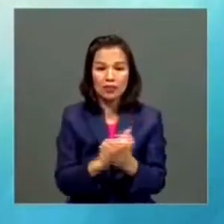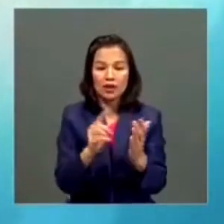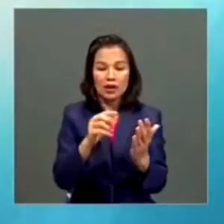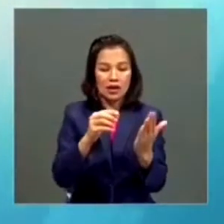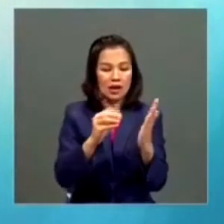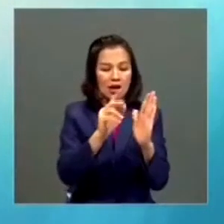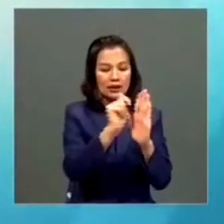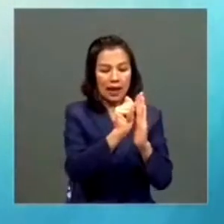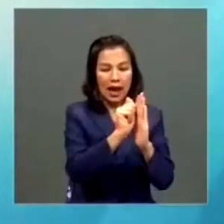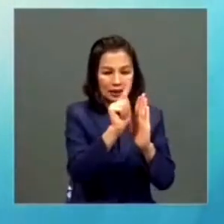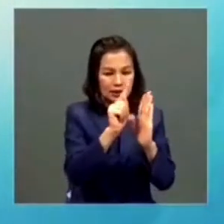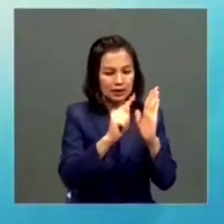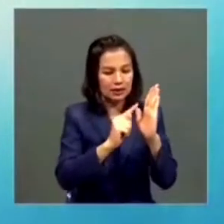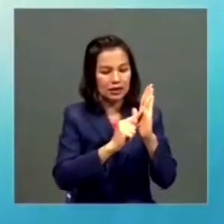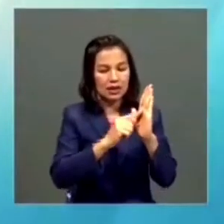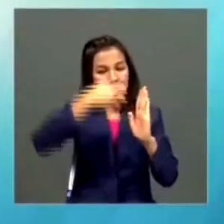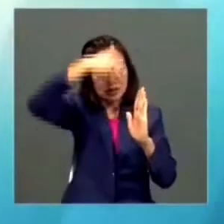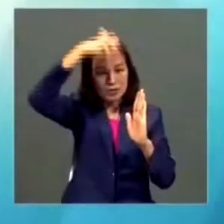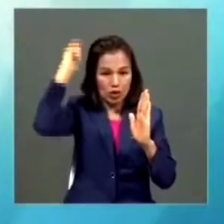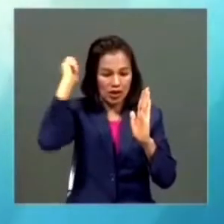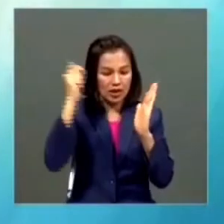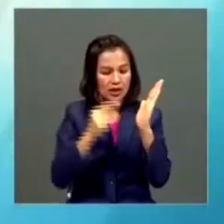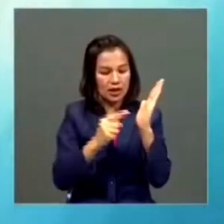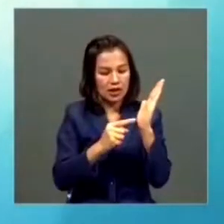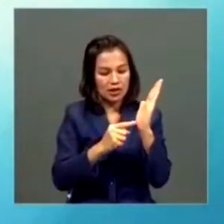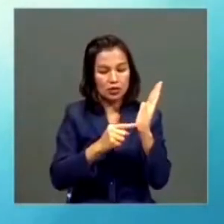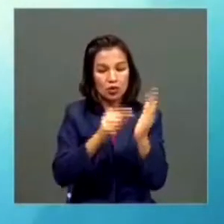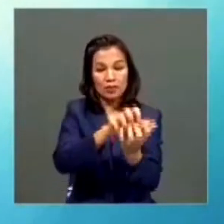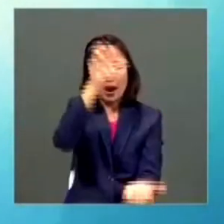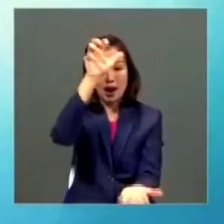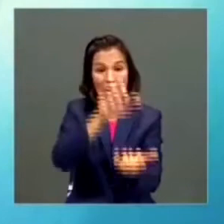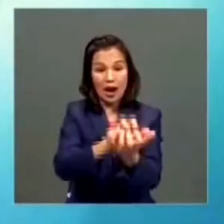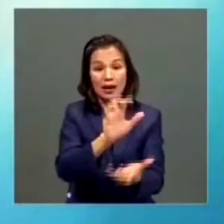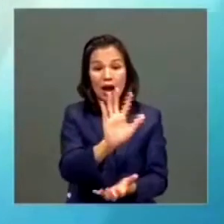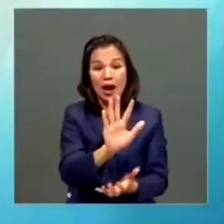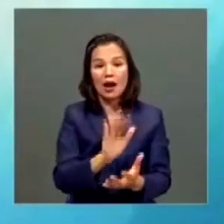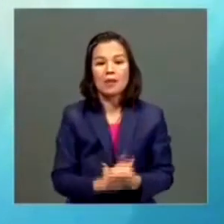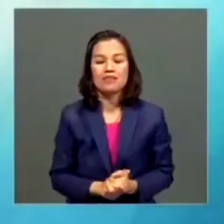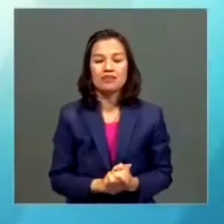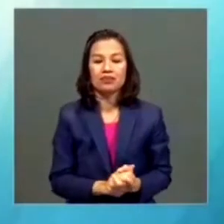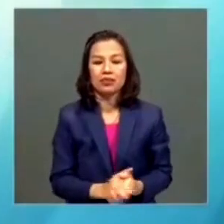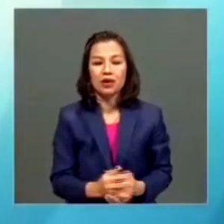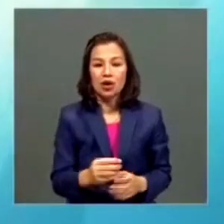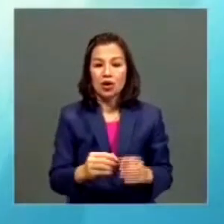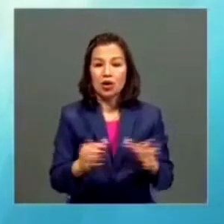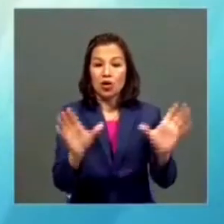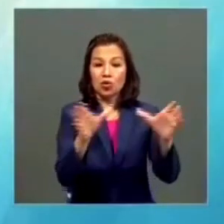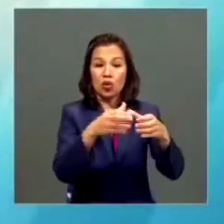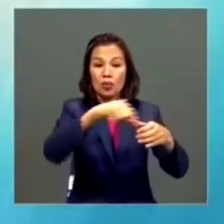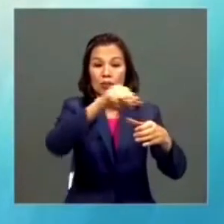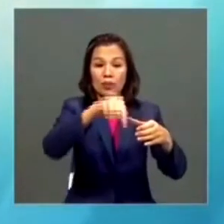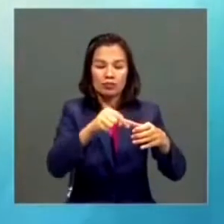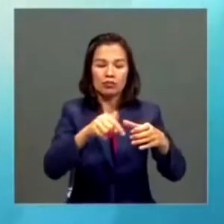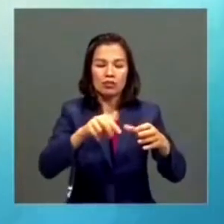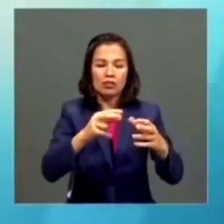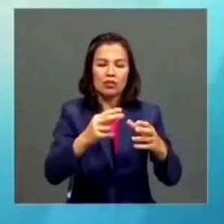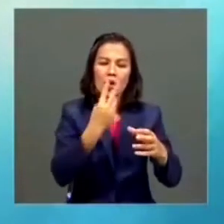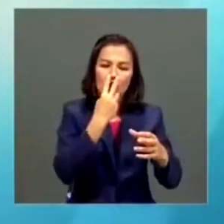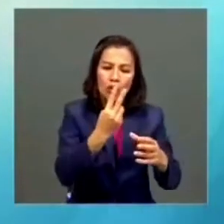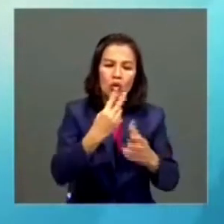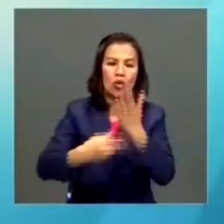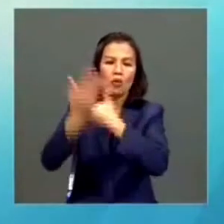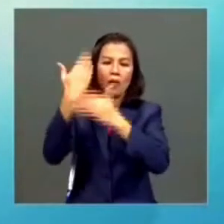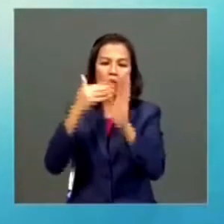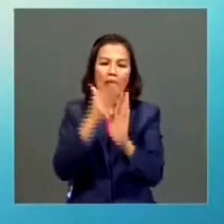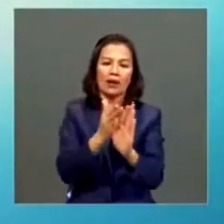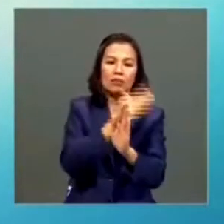รี1แล้วก็สมุทรปราการอีก5นะครับในกลุ่มก้อนที่รอสอบสวนตรงนี้ของการติดเชื้อในประเทศที่บิดก้อนใหญ่ๆช